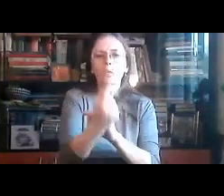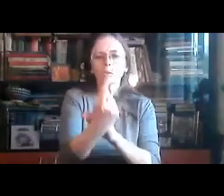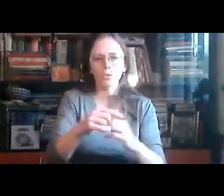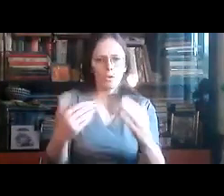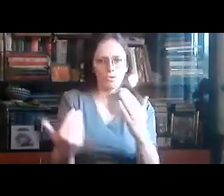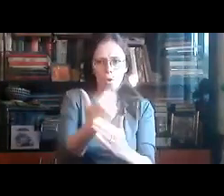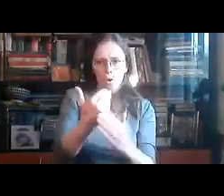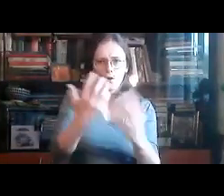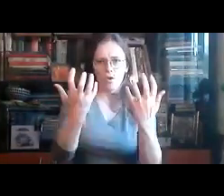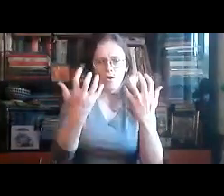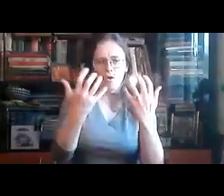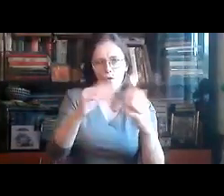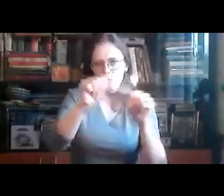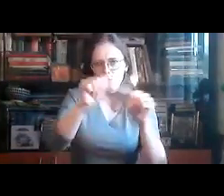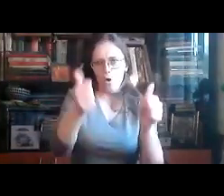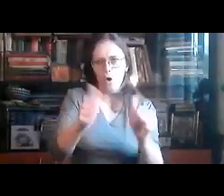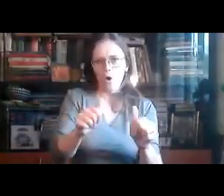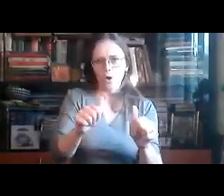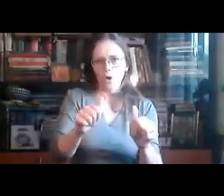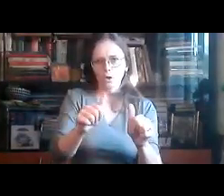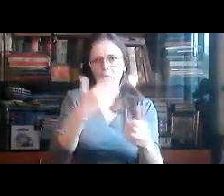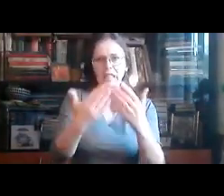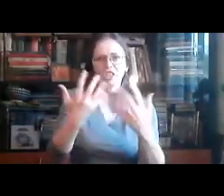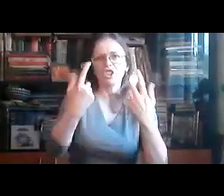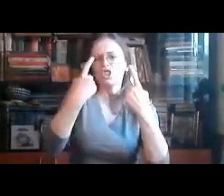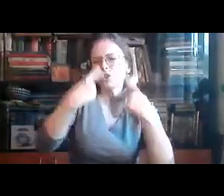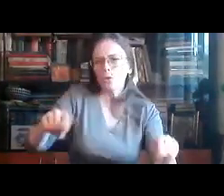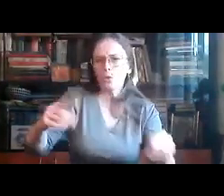что, как бы, может быть, вообще